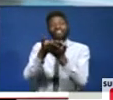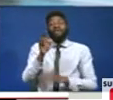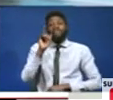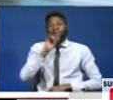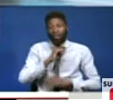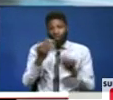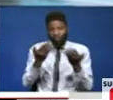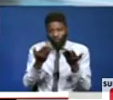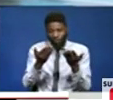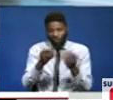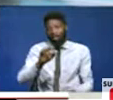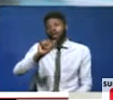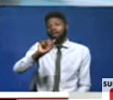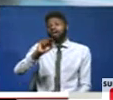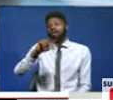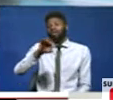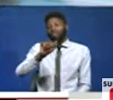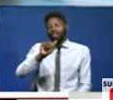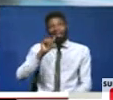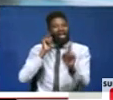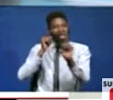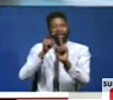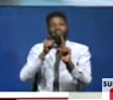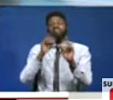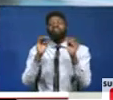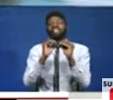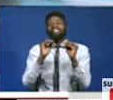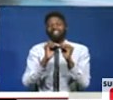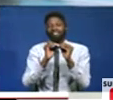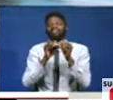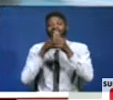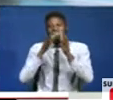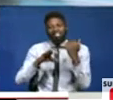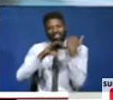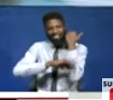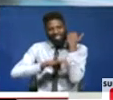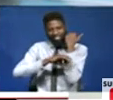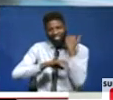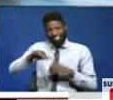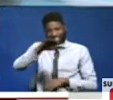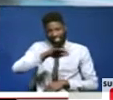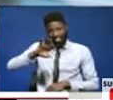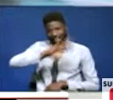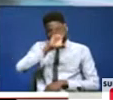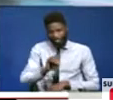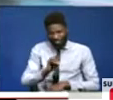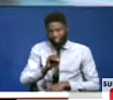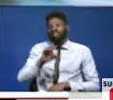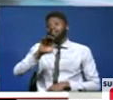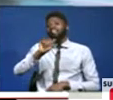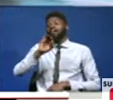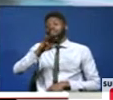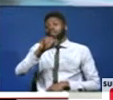mkutano wa viongozi wa nchi na serikali wanachama wa shirika la mataifa ya Afrika, Caribbean na Pacific. Wakati wa mkutano huo